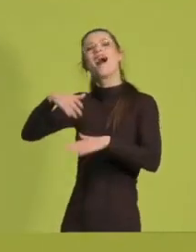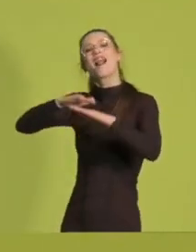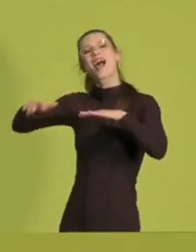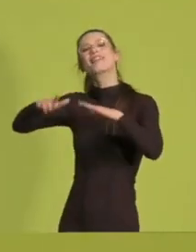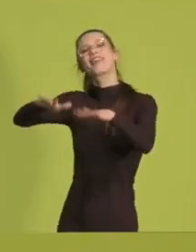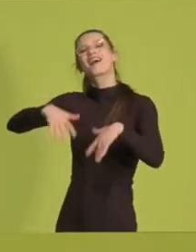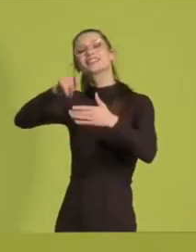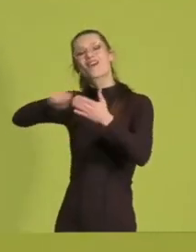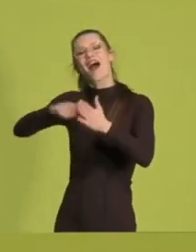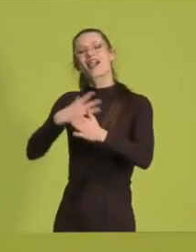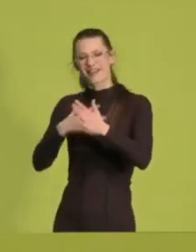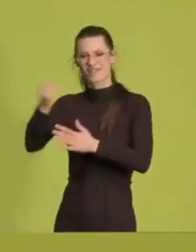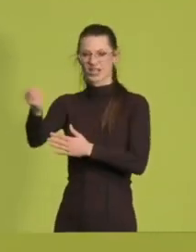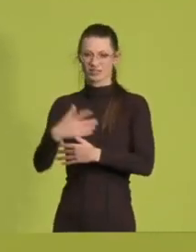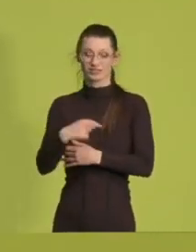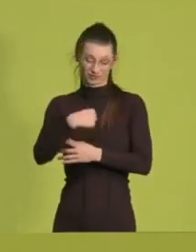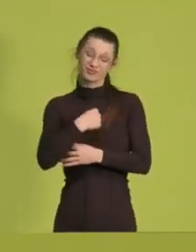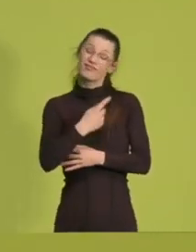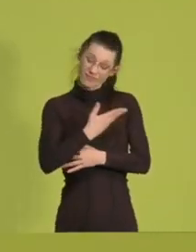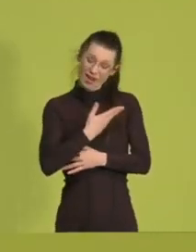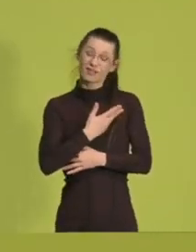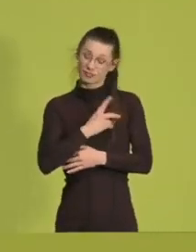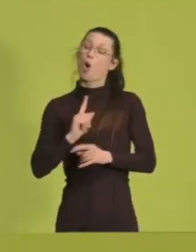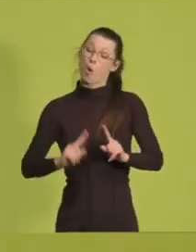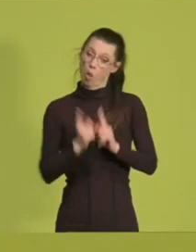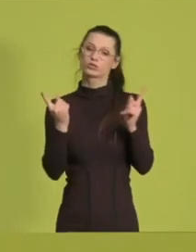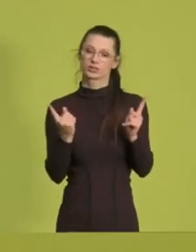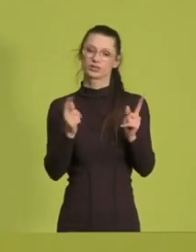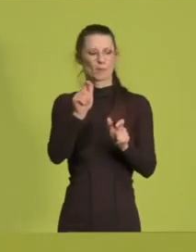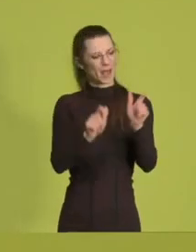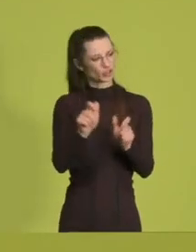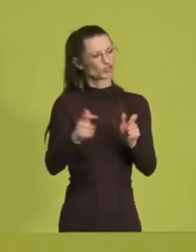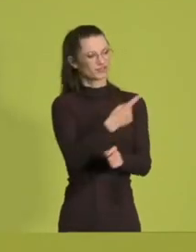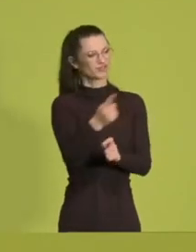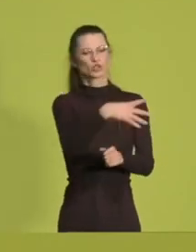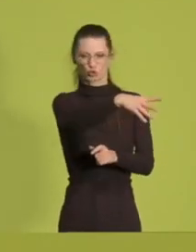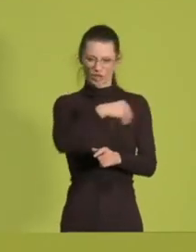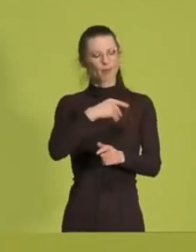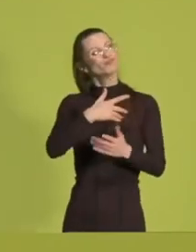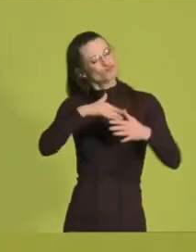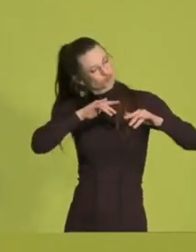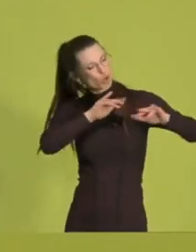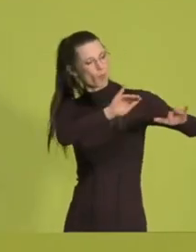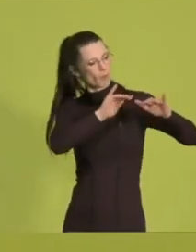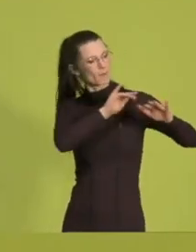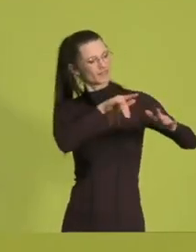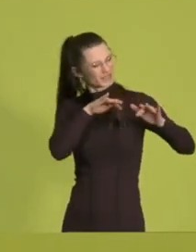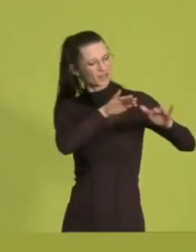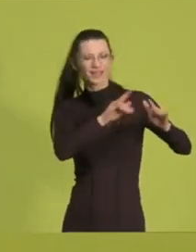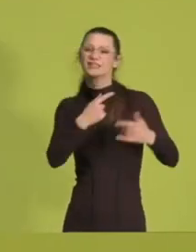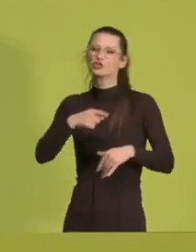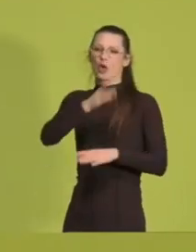gewinnen. Und ich will, und ich habe große Lust dazu, die Menschen bei uns davon zu überzeugen, dass es